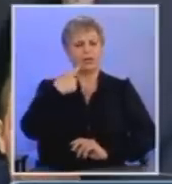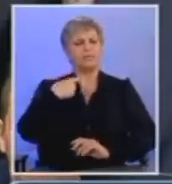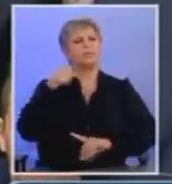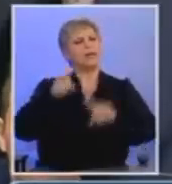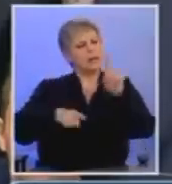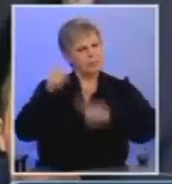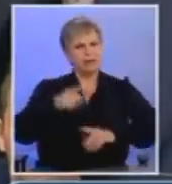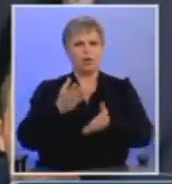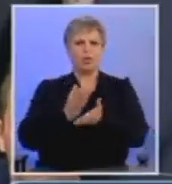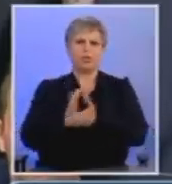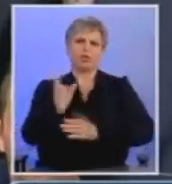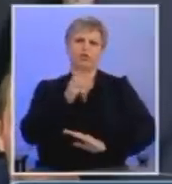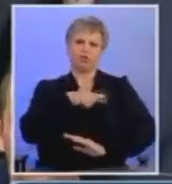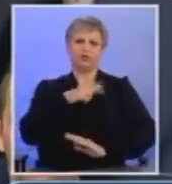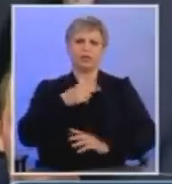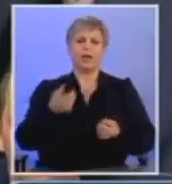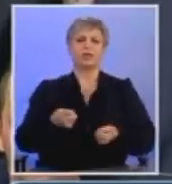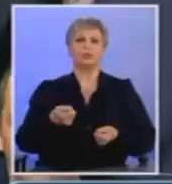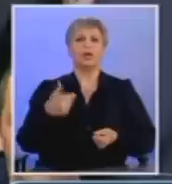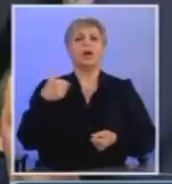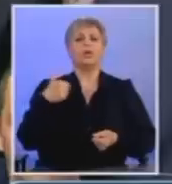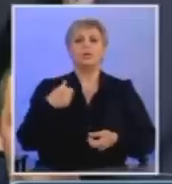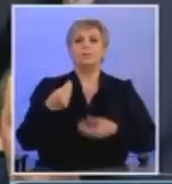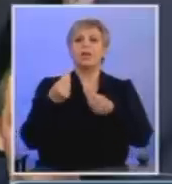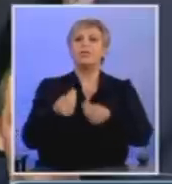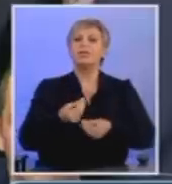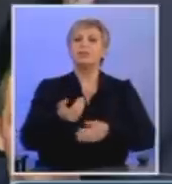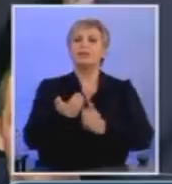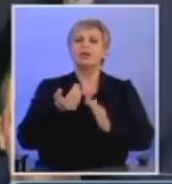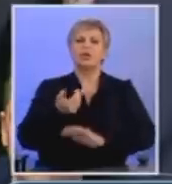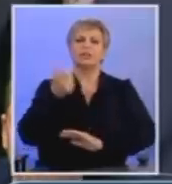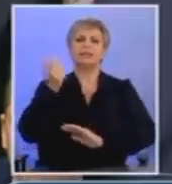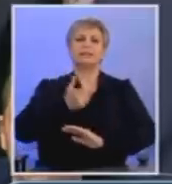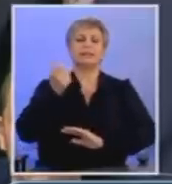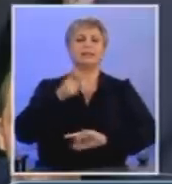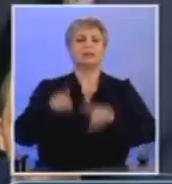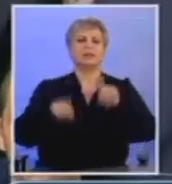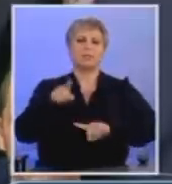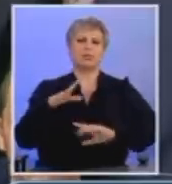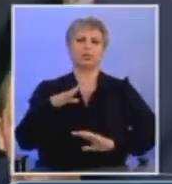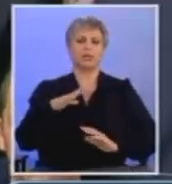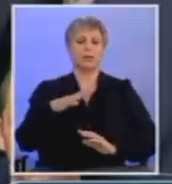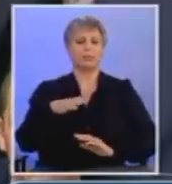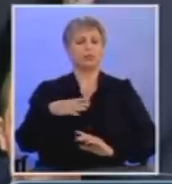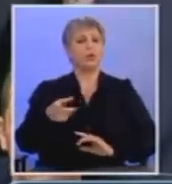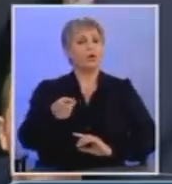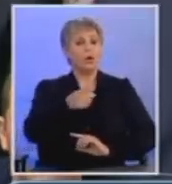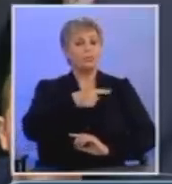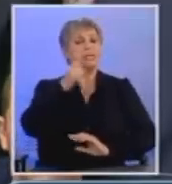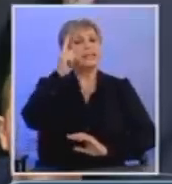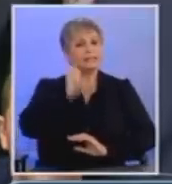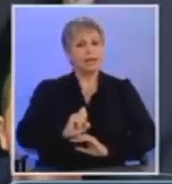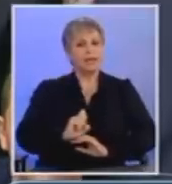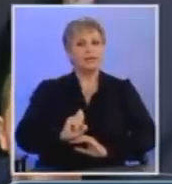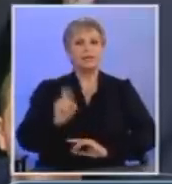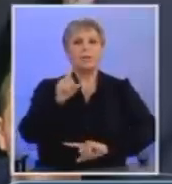κάποιες περιπτώσεις, για τις πρόωρες συντάξεις. Ξέρετε όμως, κυρίες και κύριοι βουλευτές, ποιοι ήταν